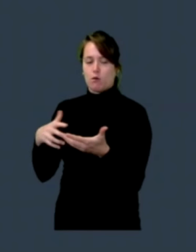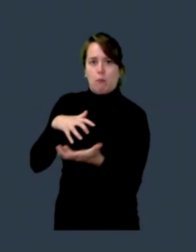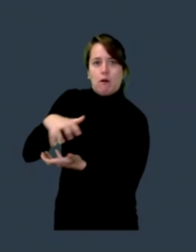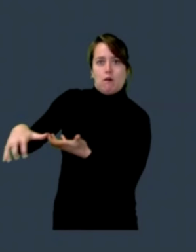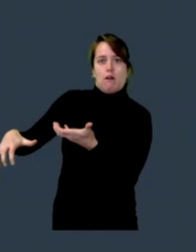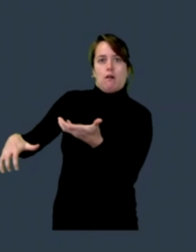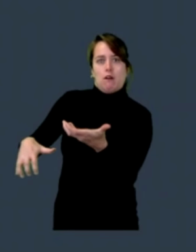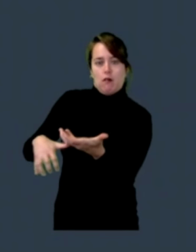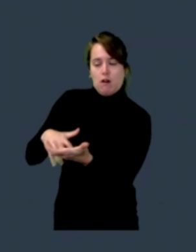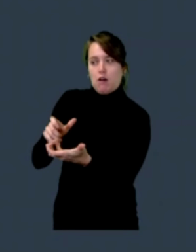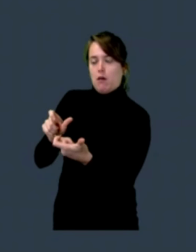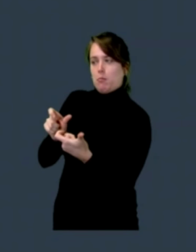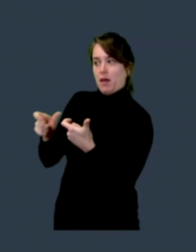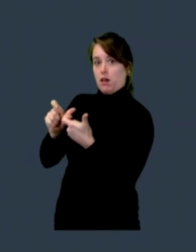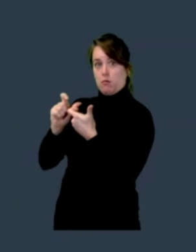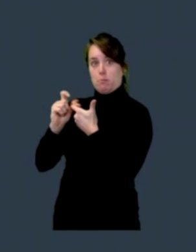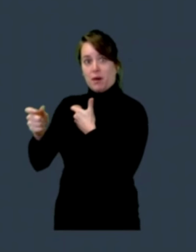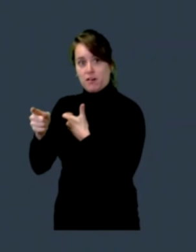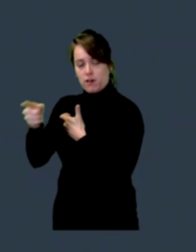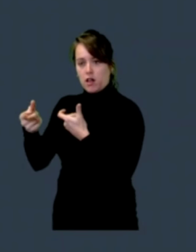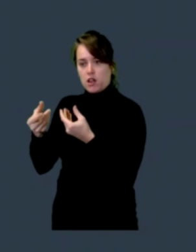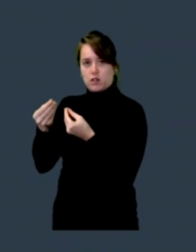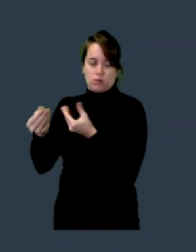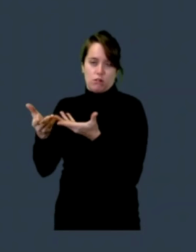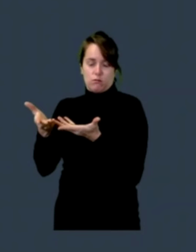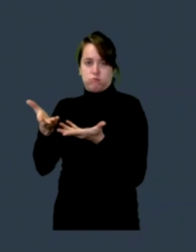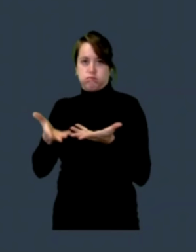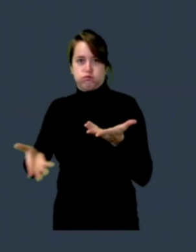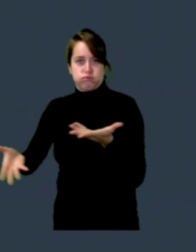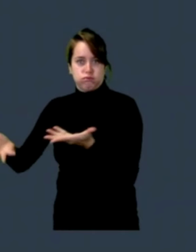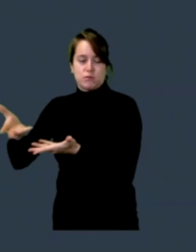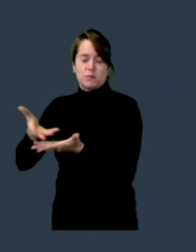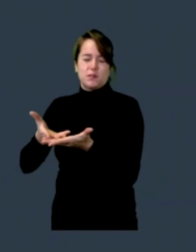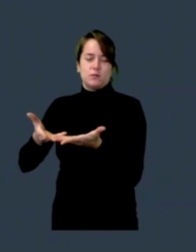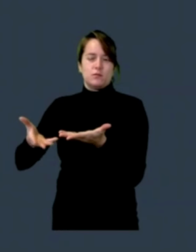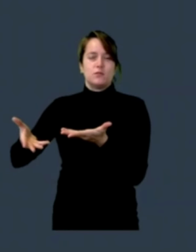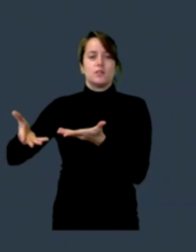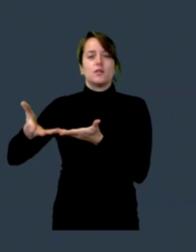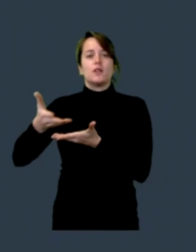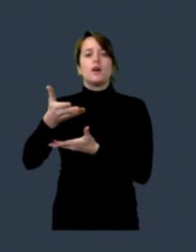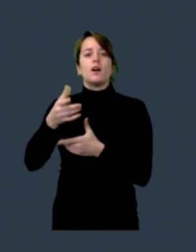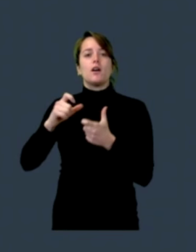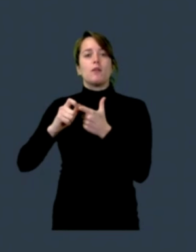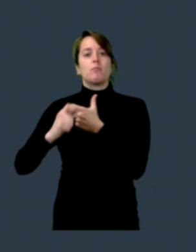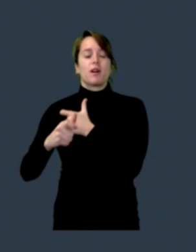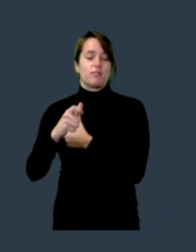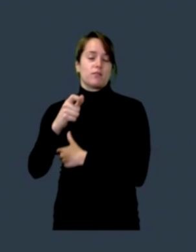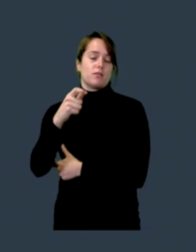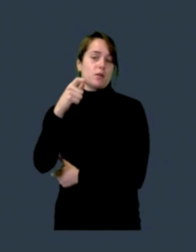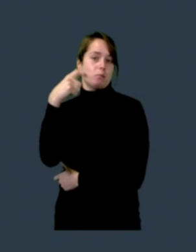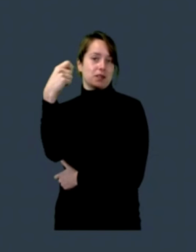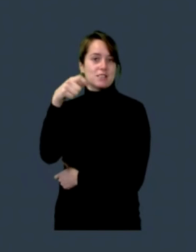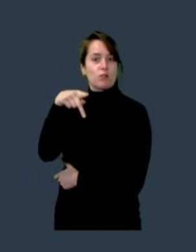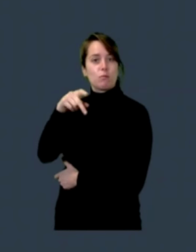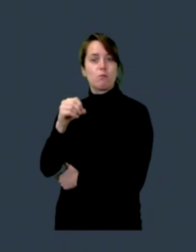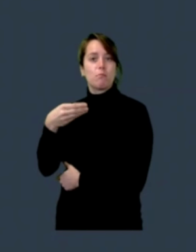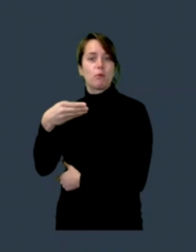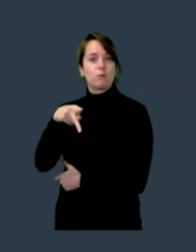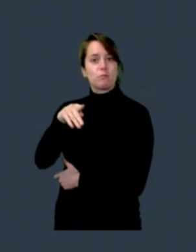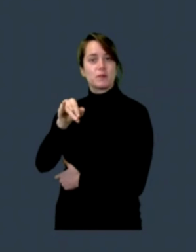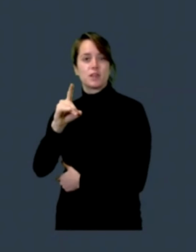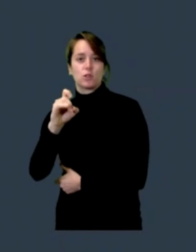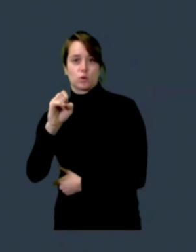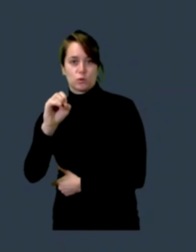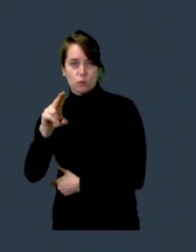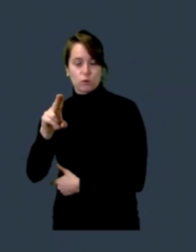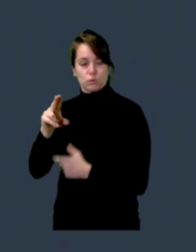apporté à son tour le président Georges Pompidou. De ce point de vue, il est assez satisfaisant pour